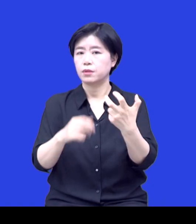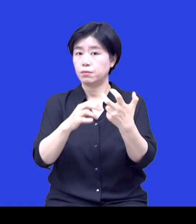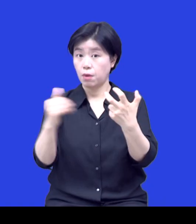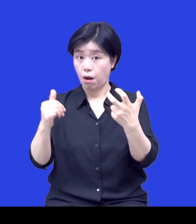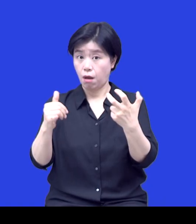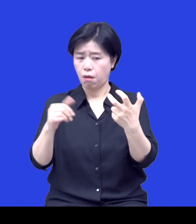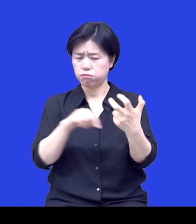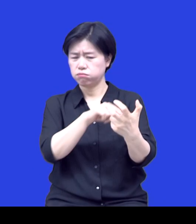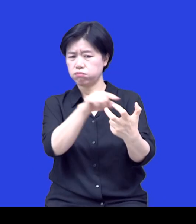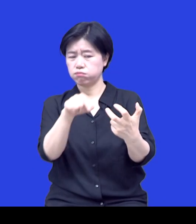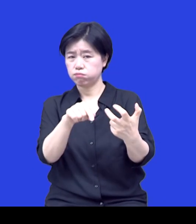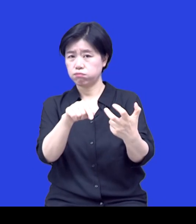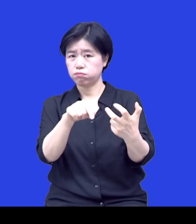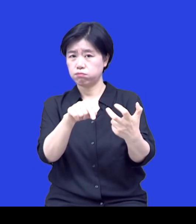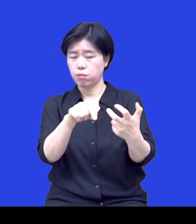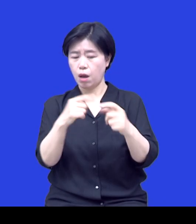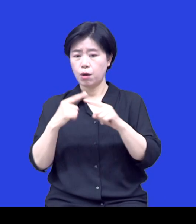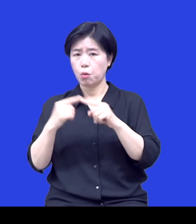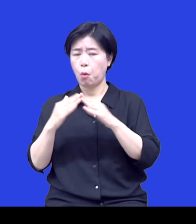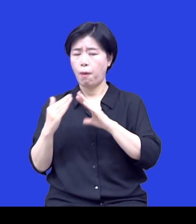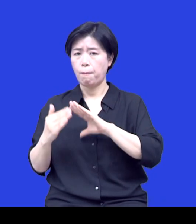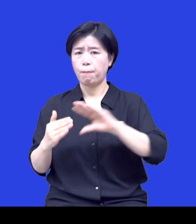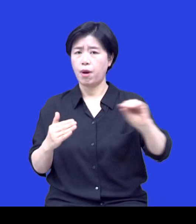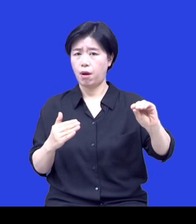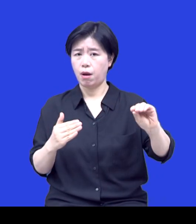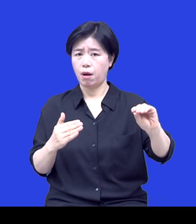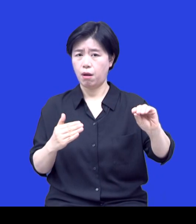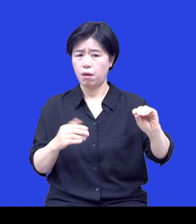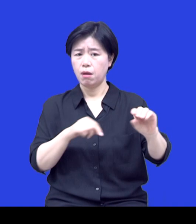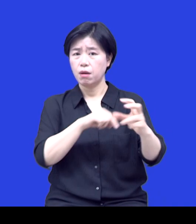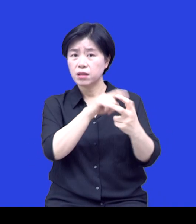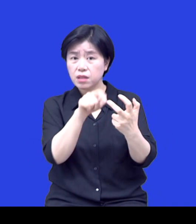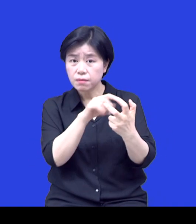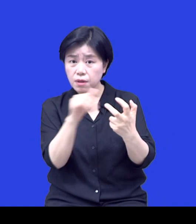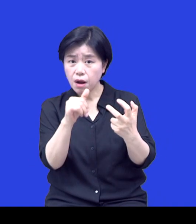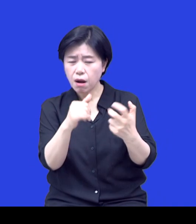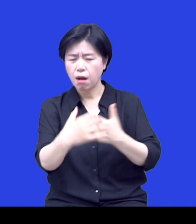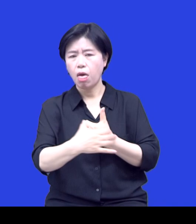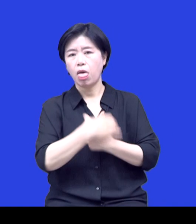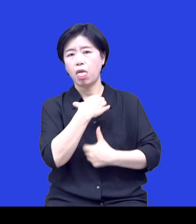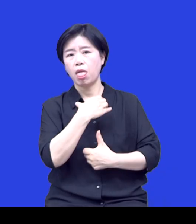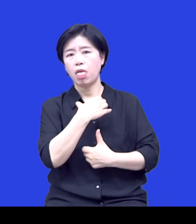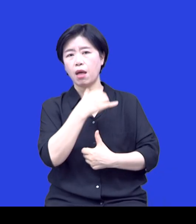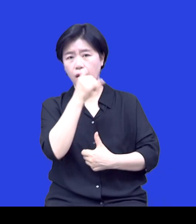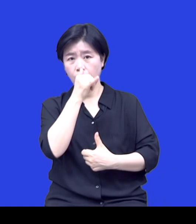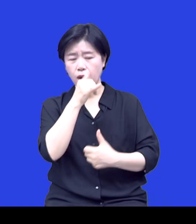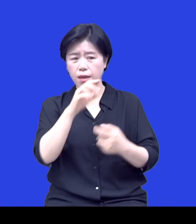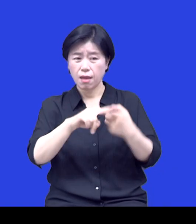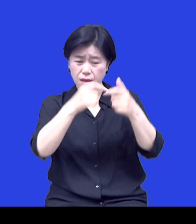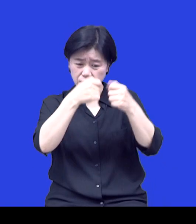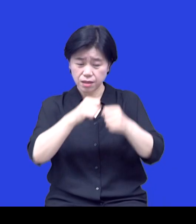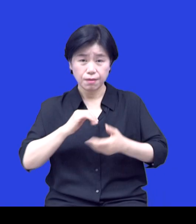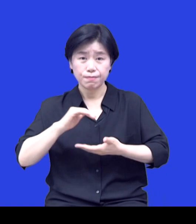공격하고 비난하고 교회를 떠나는 힘든 일이 있었습니다. 자세한 정황은 말씀드릴 수 없지만